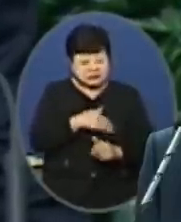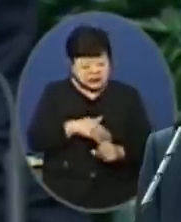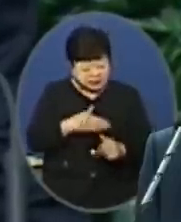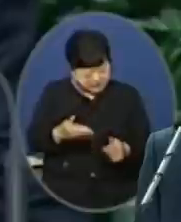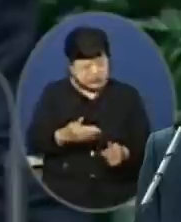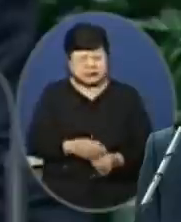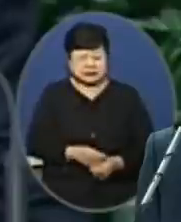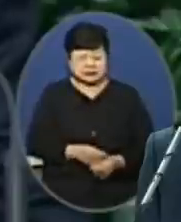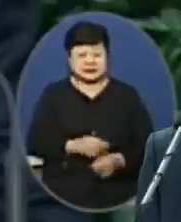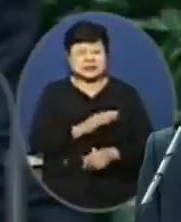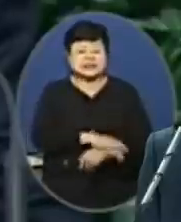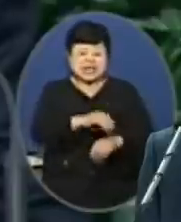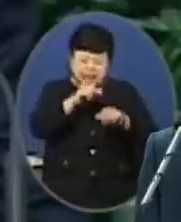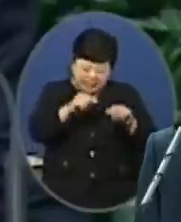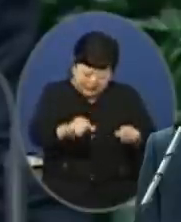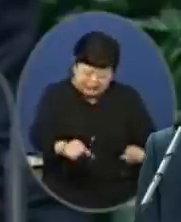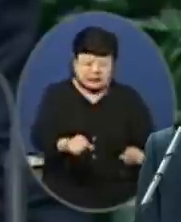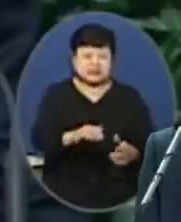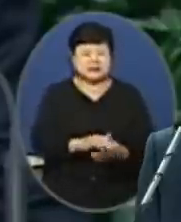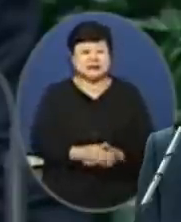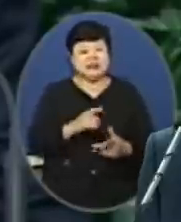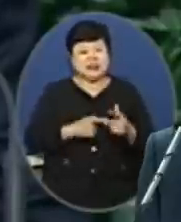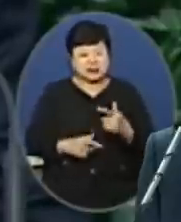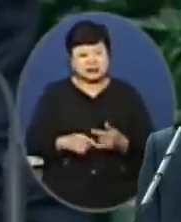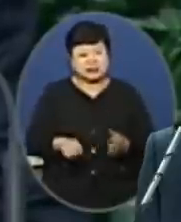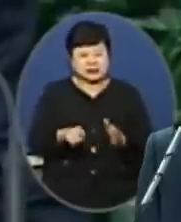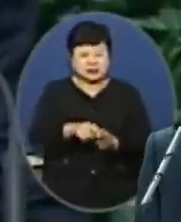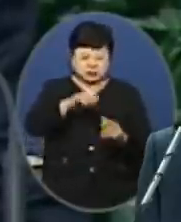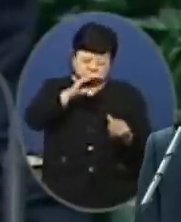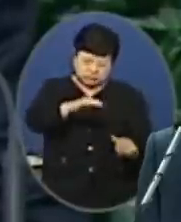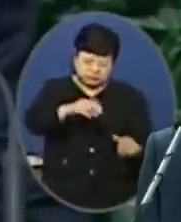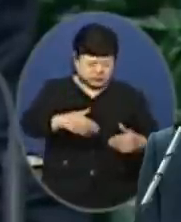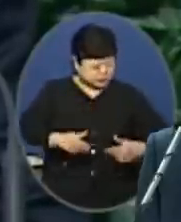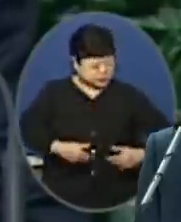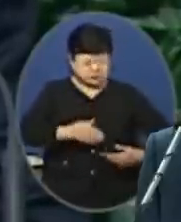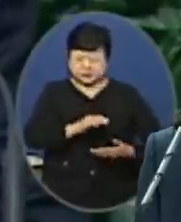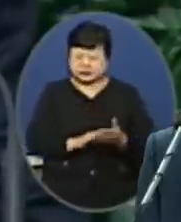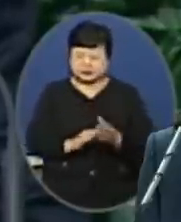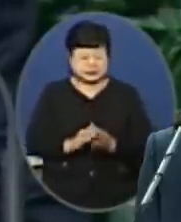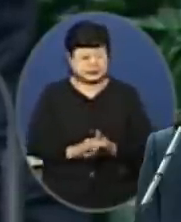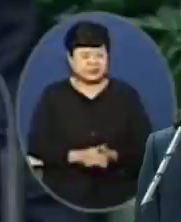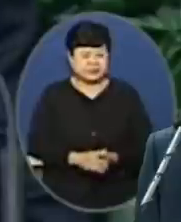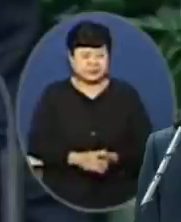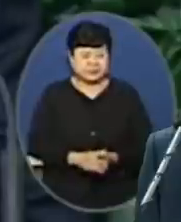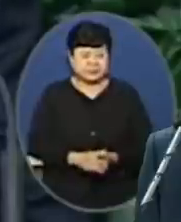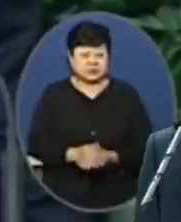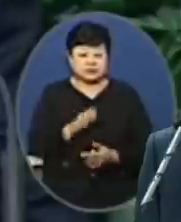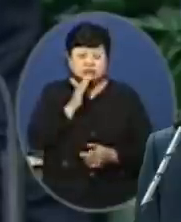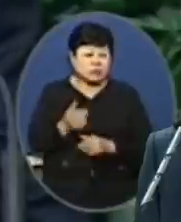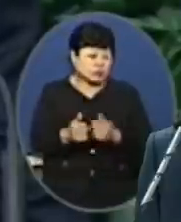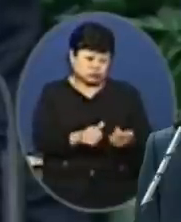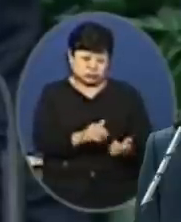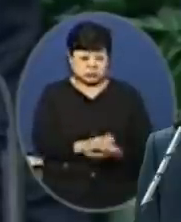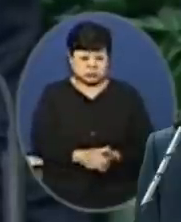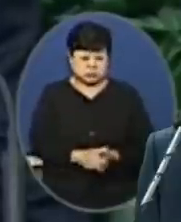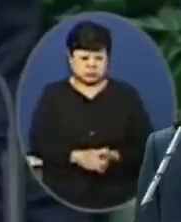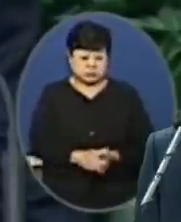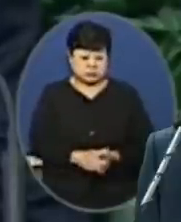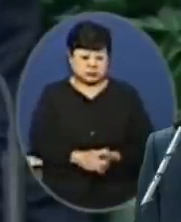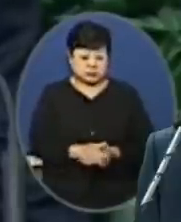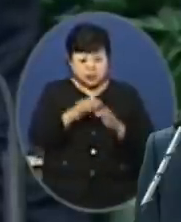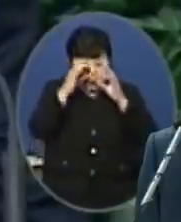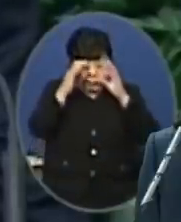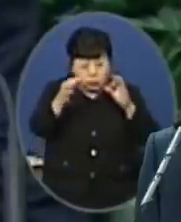가십시오, 더 이상 내가 당신 위해서 기도해도 소용이 없겠다고. 그래 갔어요. 그런데 내가